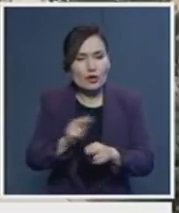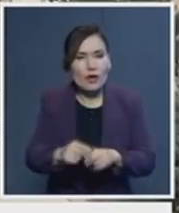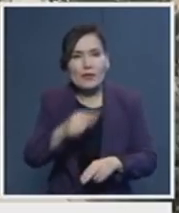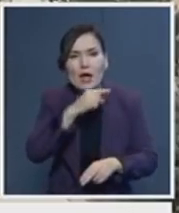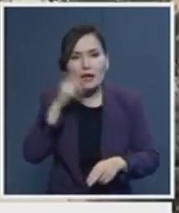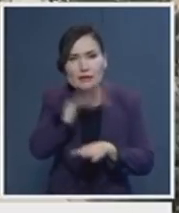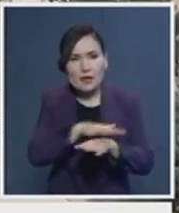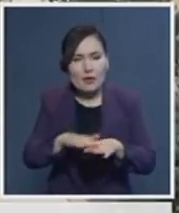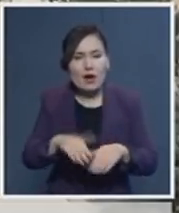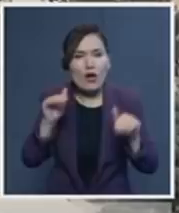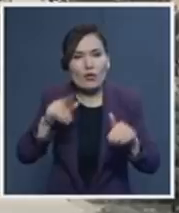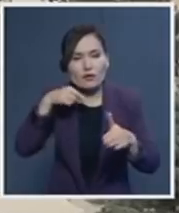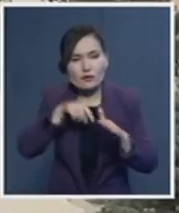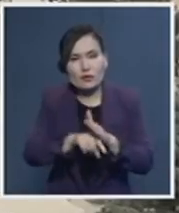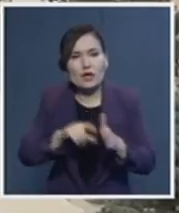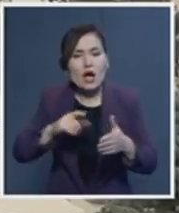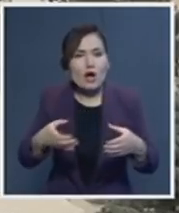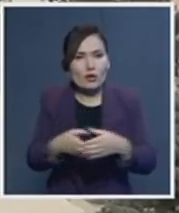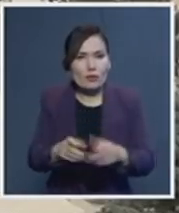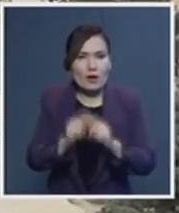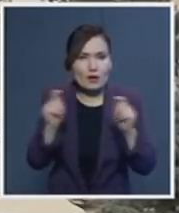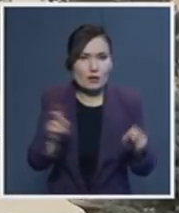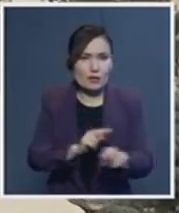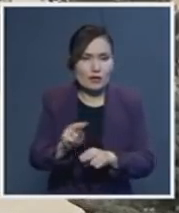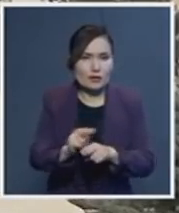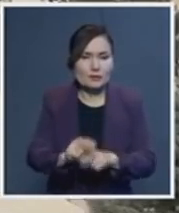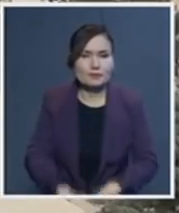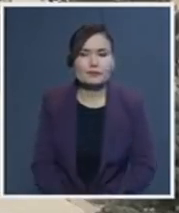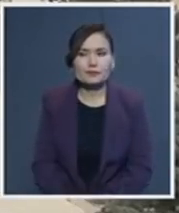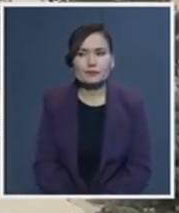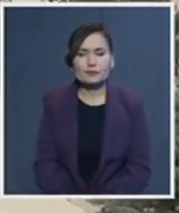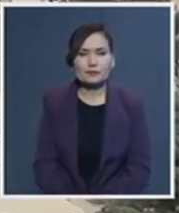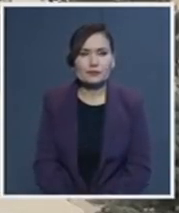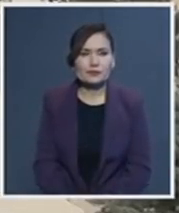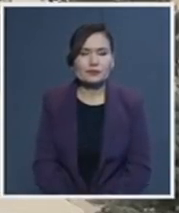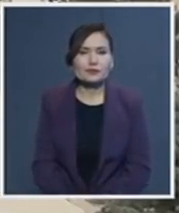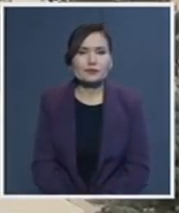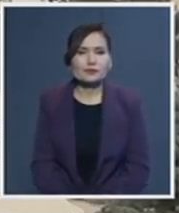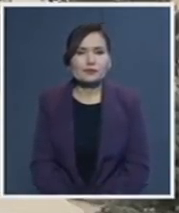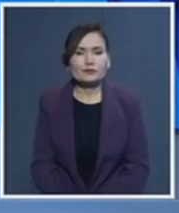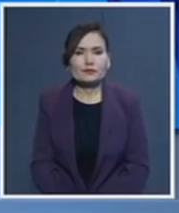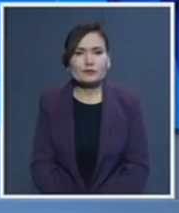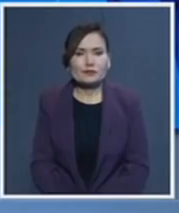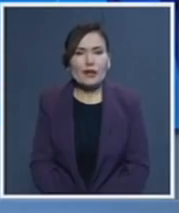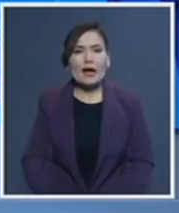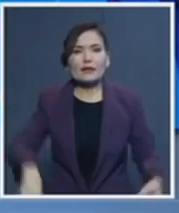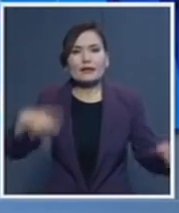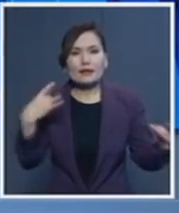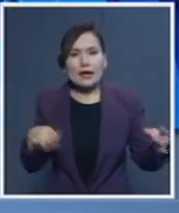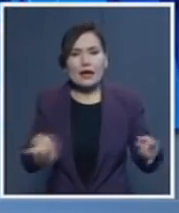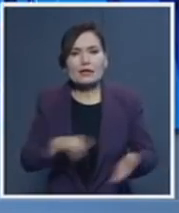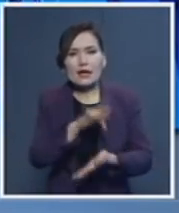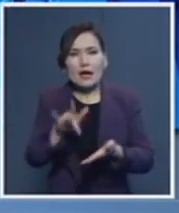төрінен ойып тұрып орын алмақ. Жандос Темірғали, Өнербек Жаңабай, Қазақстан ұлттық телеарнасы, Ресей, Астрахань.